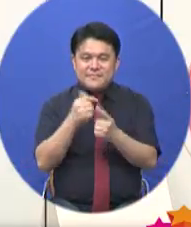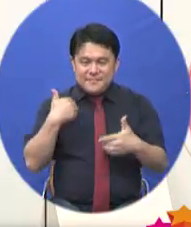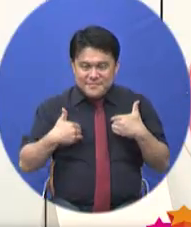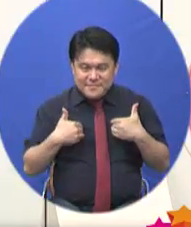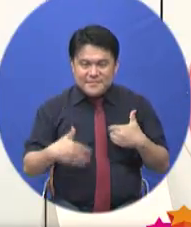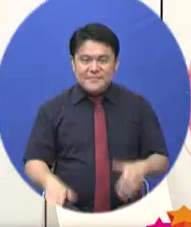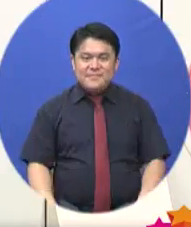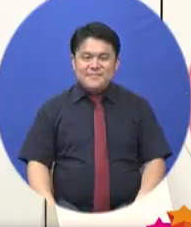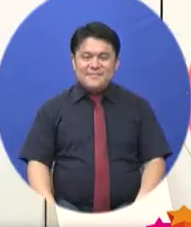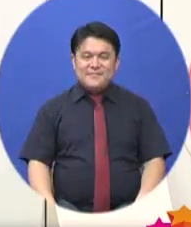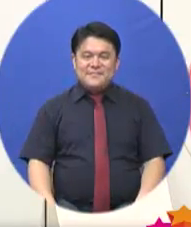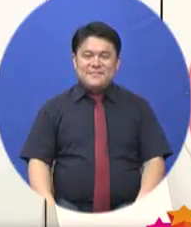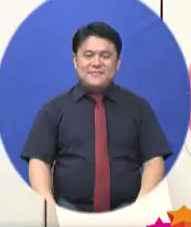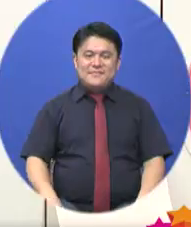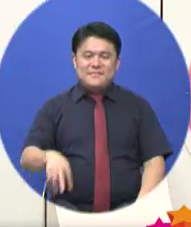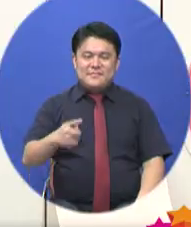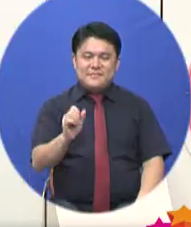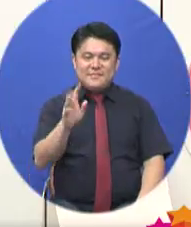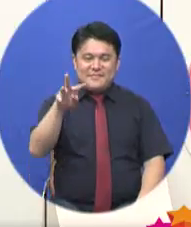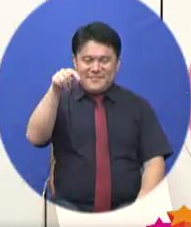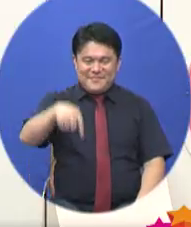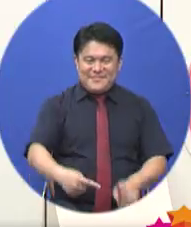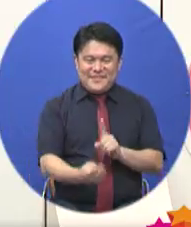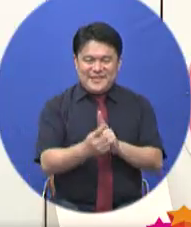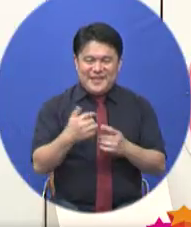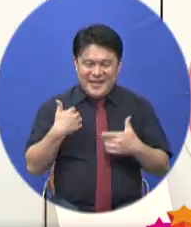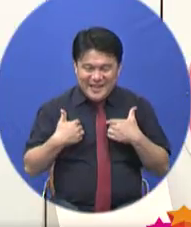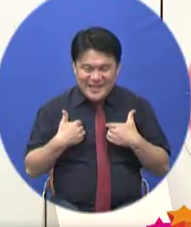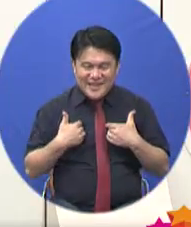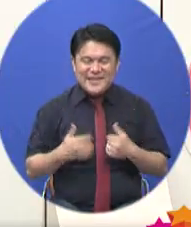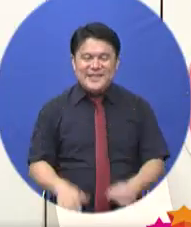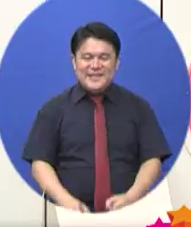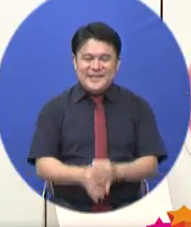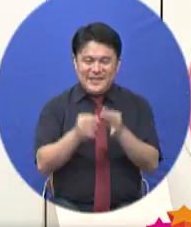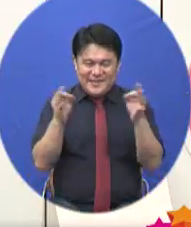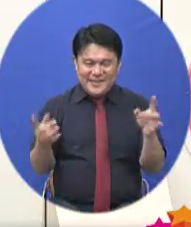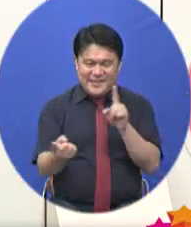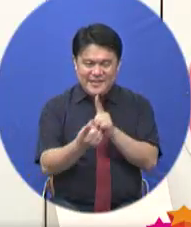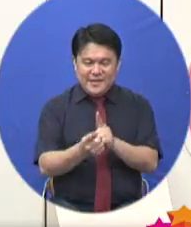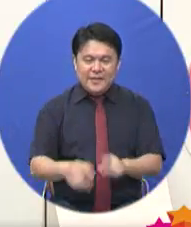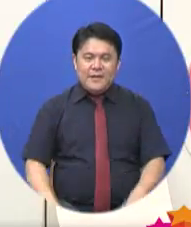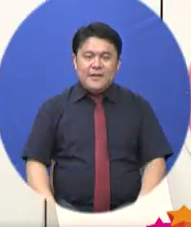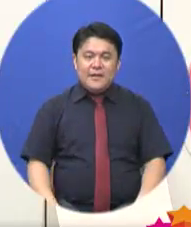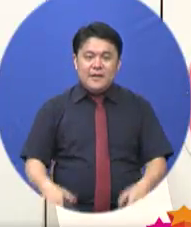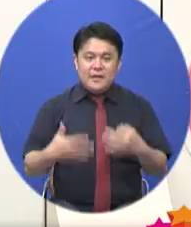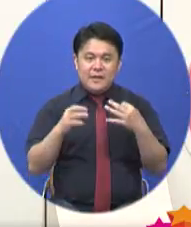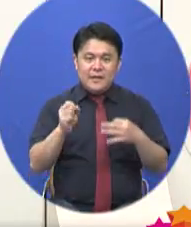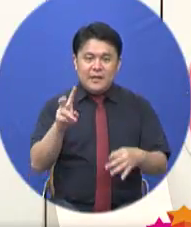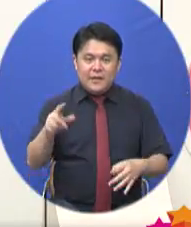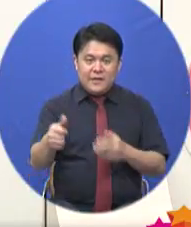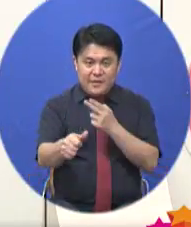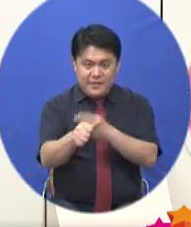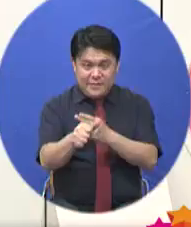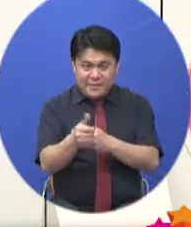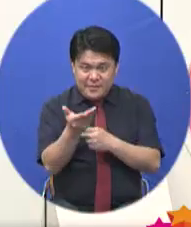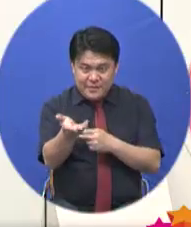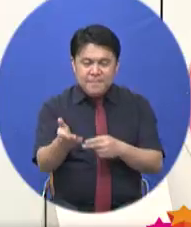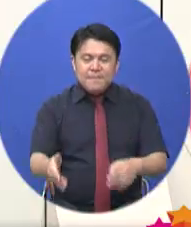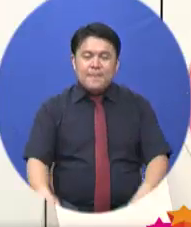반갑습니다. 예, 손봉수 씨 반갑습니다. 아유, 오랜만입니다. 예, 예. 네. 아, 김용만 선생님.